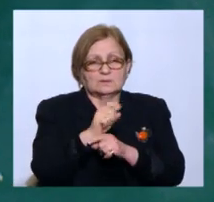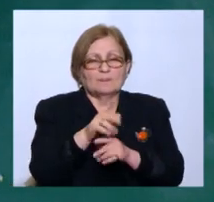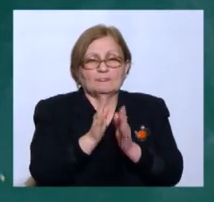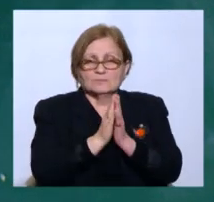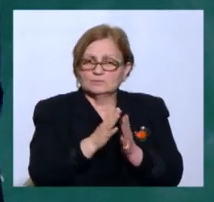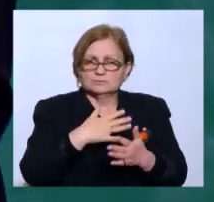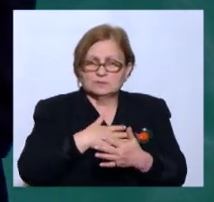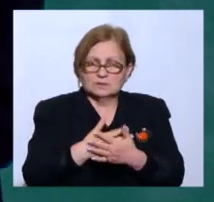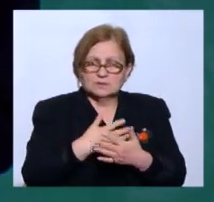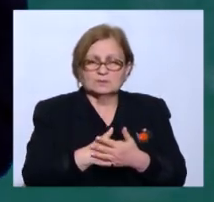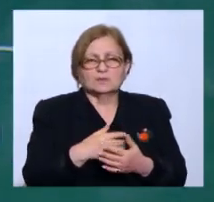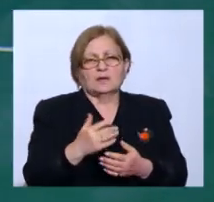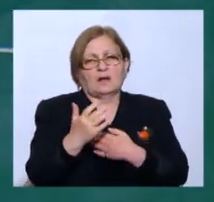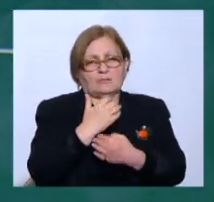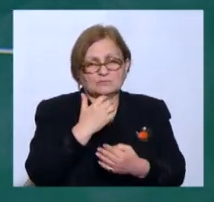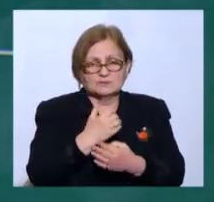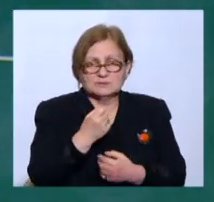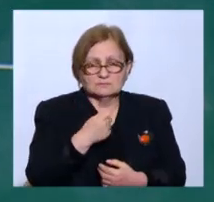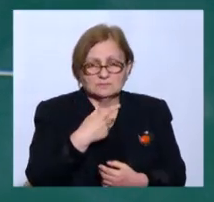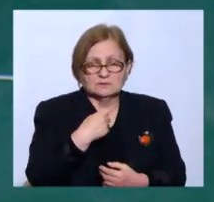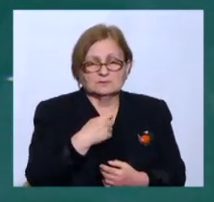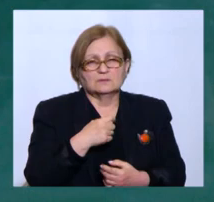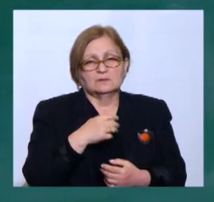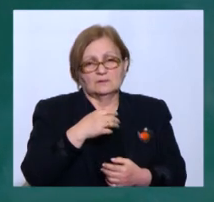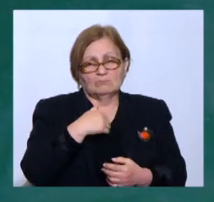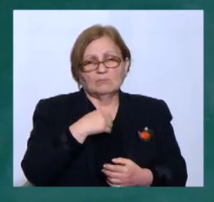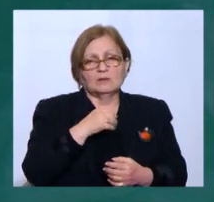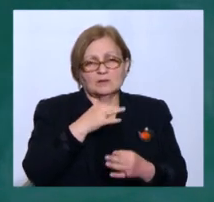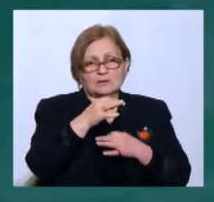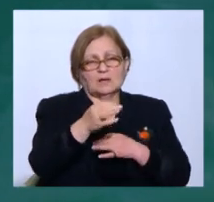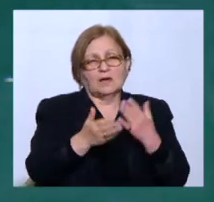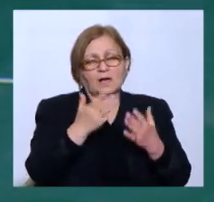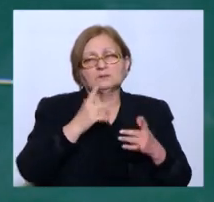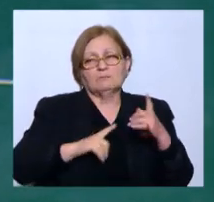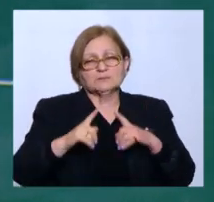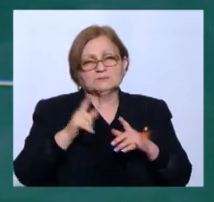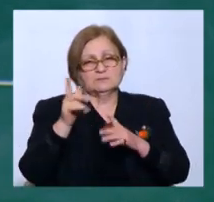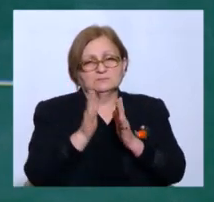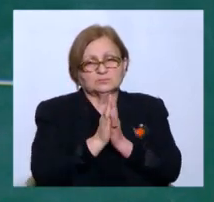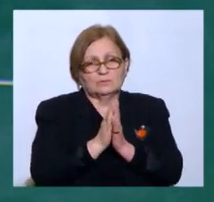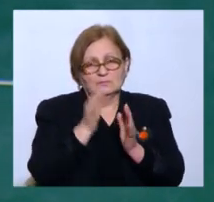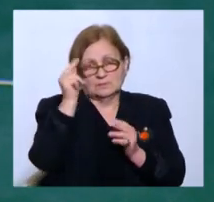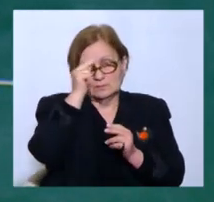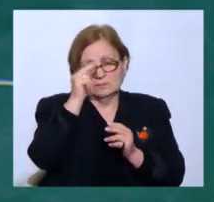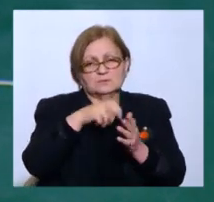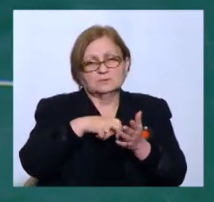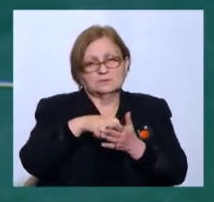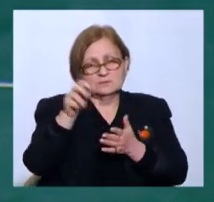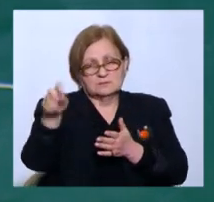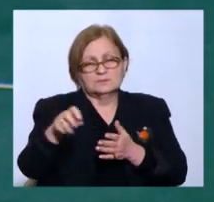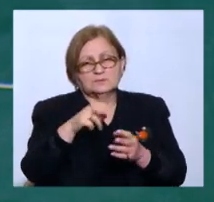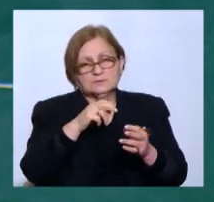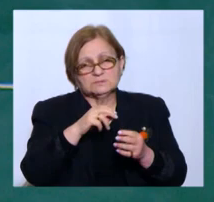იაქტიურეთ, გამოაგზავნეთ დავალებები და აუცილებლად გექნებათ უკავშირი. ან თქვენს მასწავლებლებს თხოვეთ, სკოლაში მასწავლებლებს შეამოწმონ